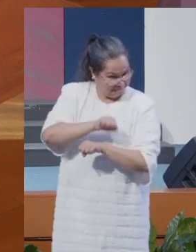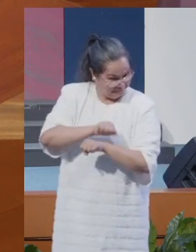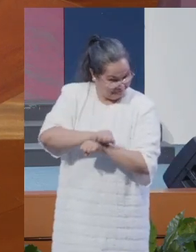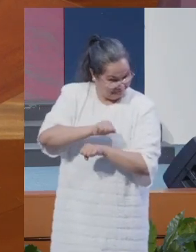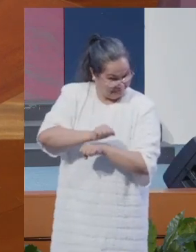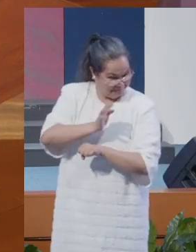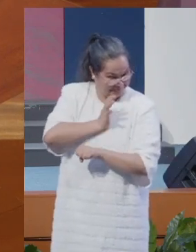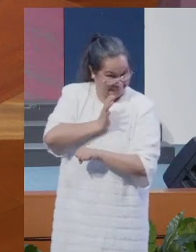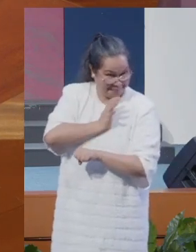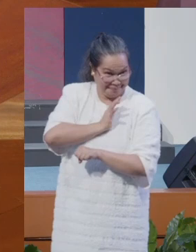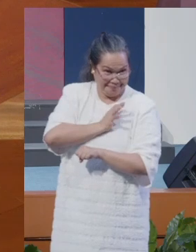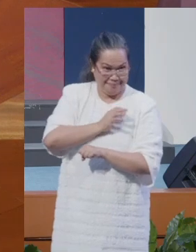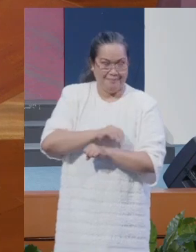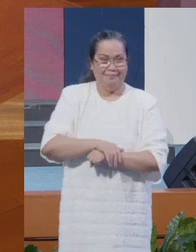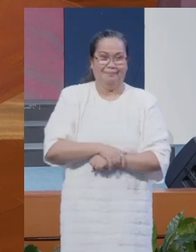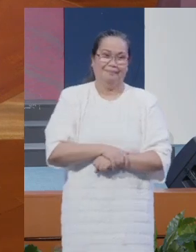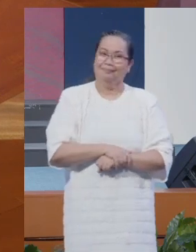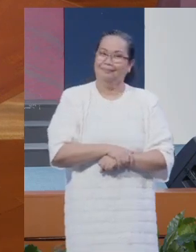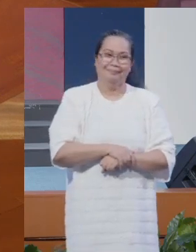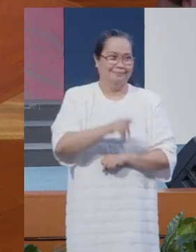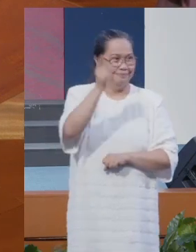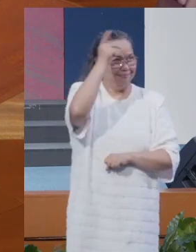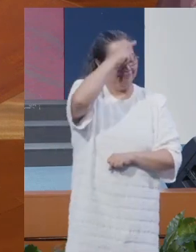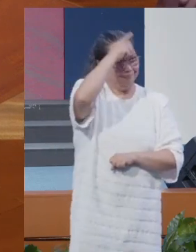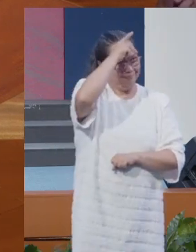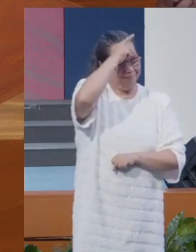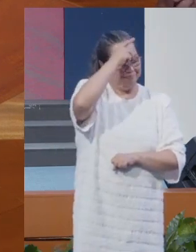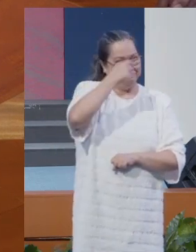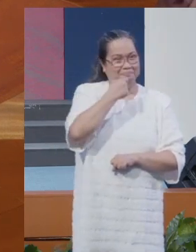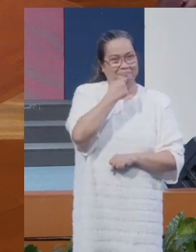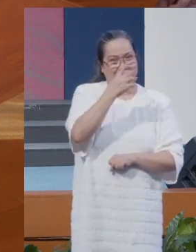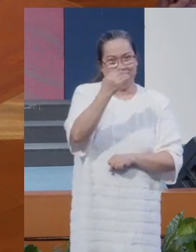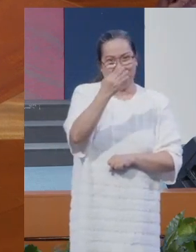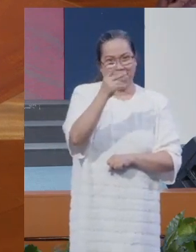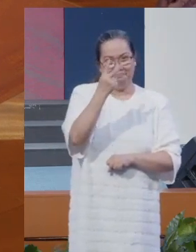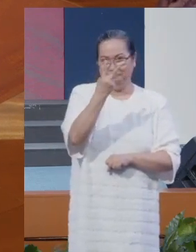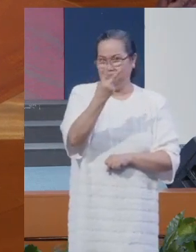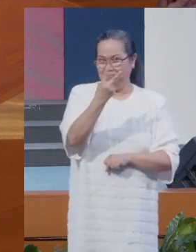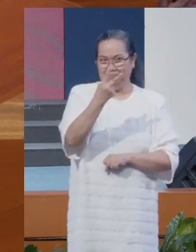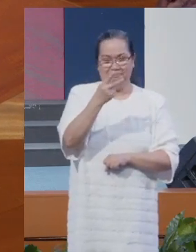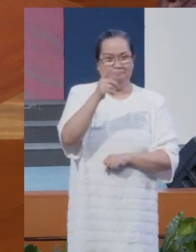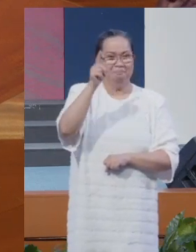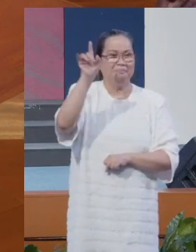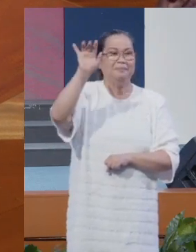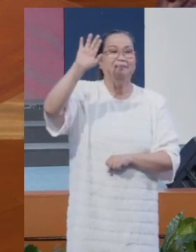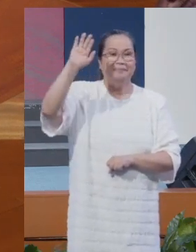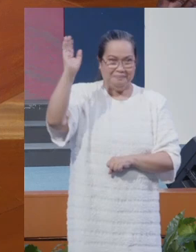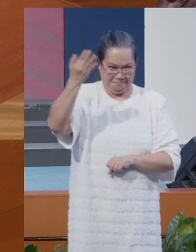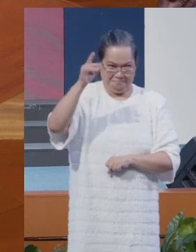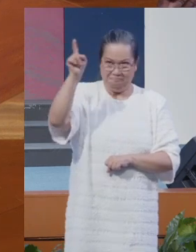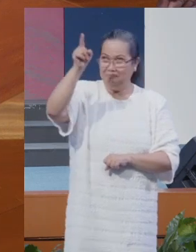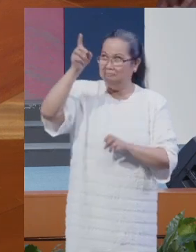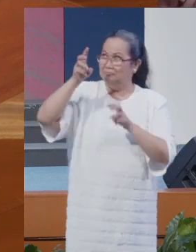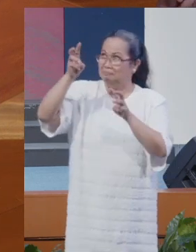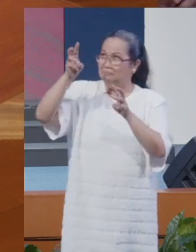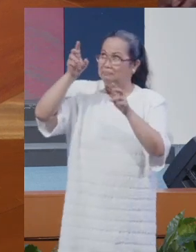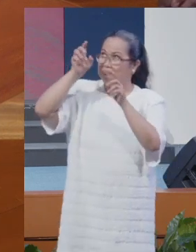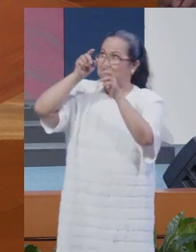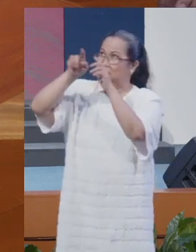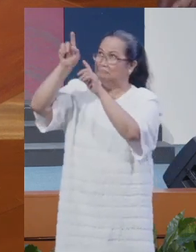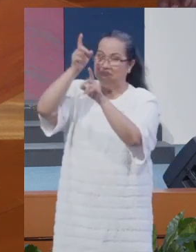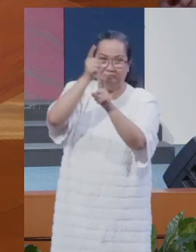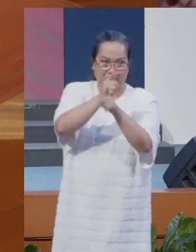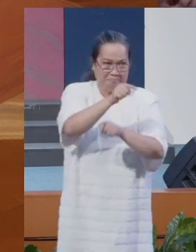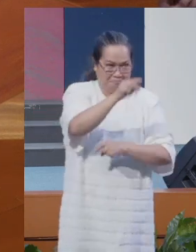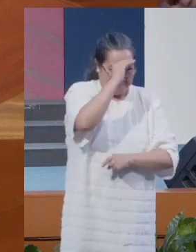kabutihan? Sabi ng Proverbs 14:12, "There is a way that seems right to a man, but